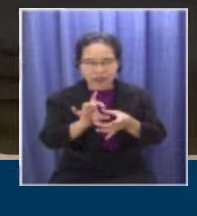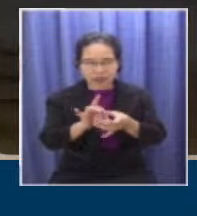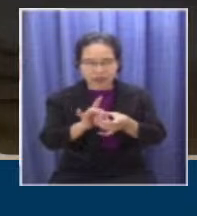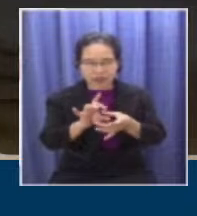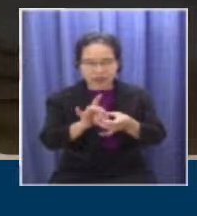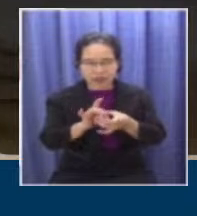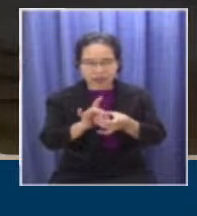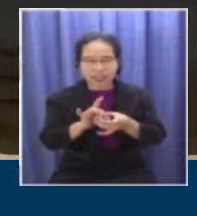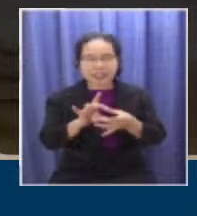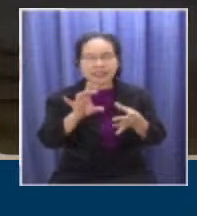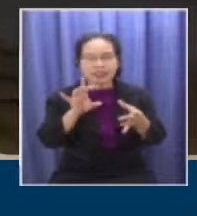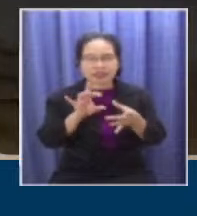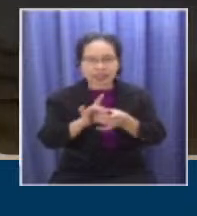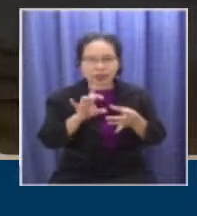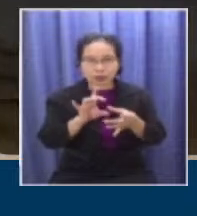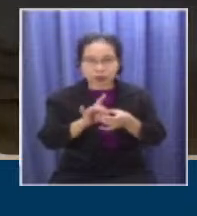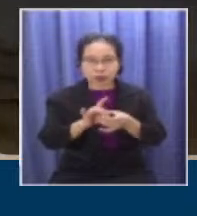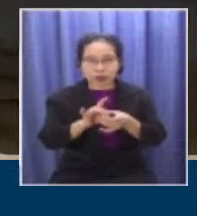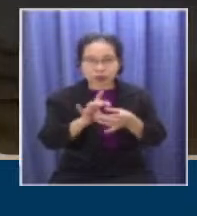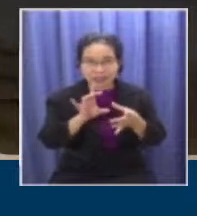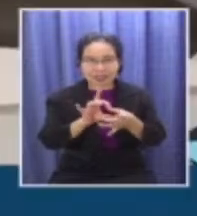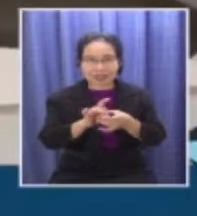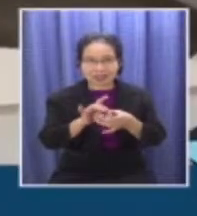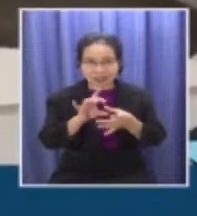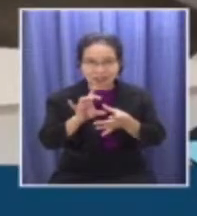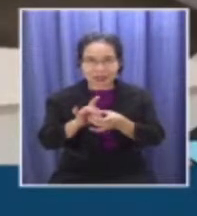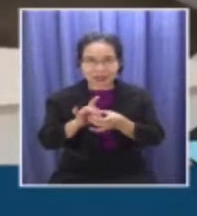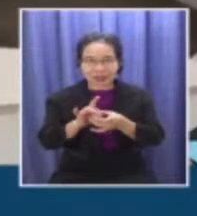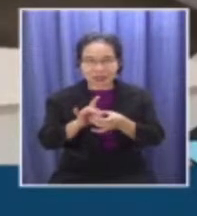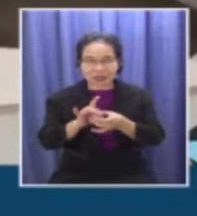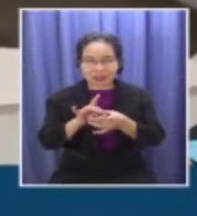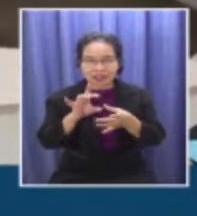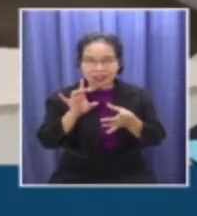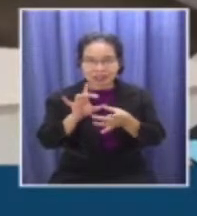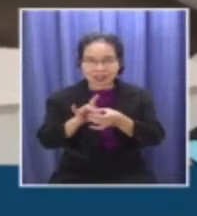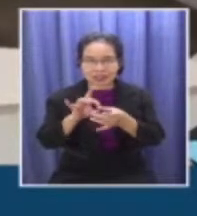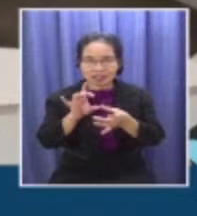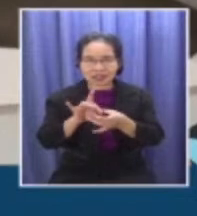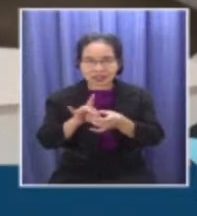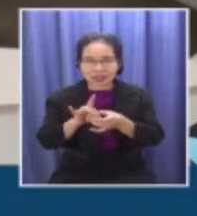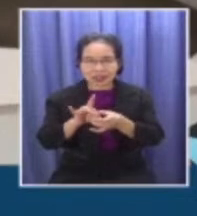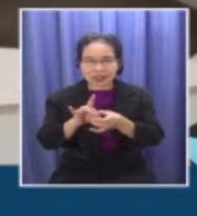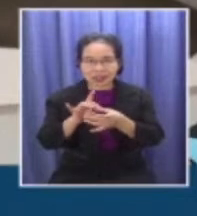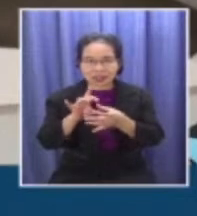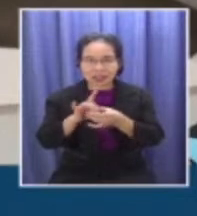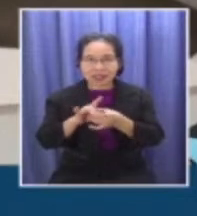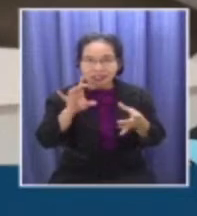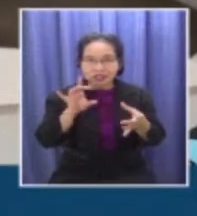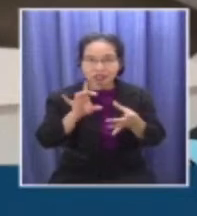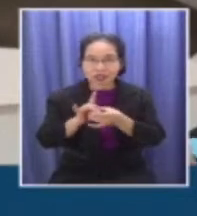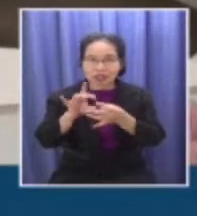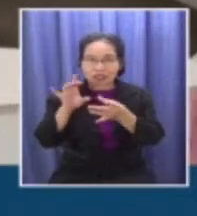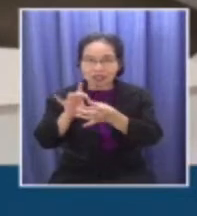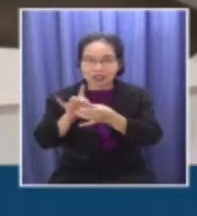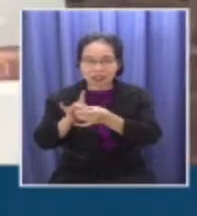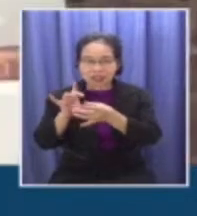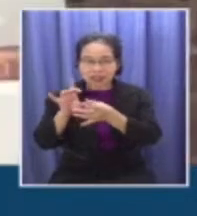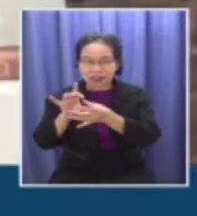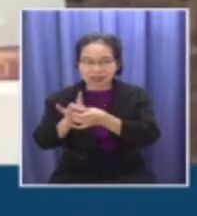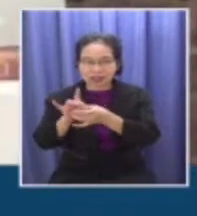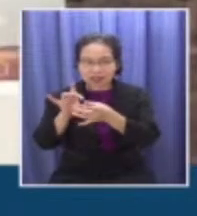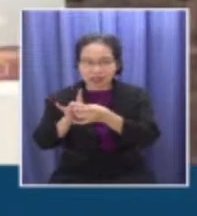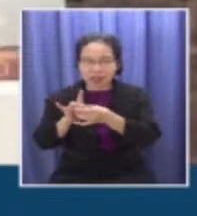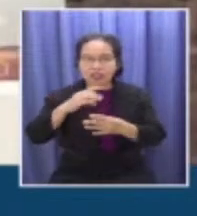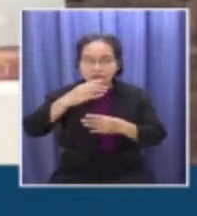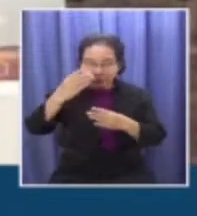ɛfiri sɛ ɛba baabi a nipa firi ne yɛyɛ mu hwehwɛ mu a ɔkwan no yɛ baako pɛ nipa baako pɛ mu na mbɛhunu